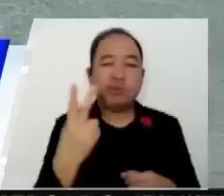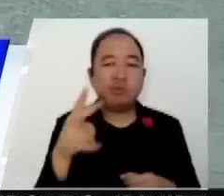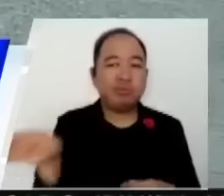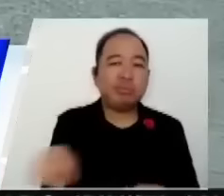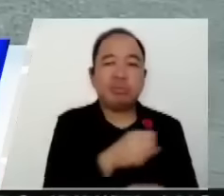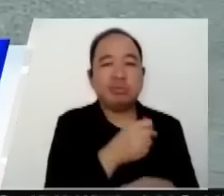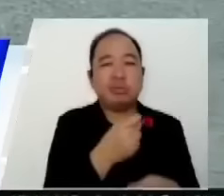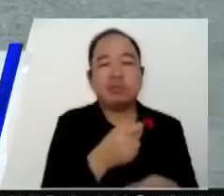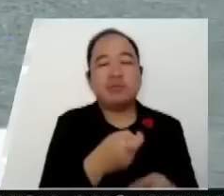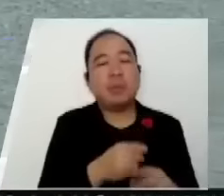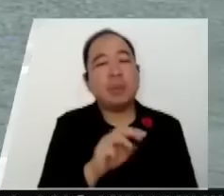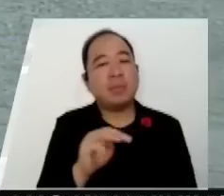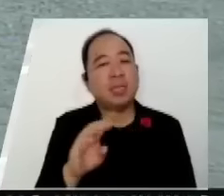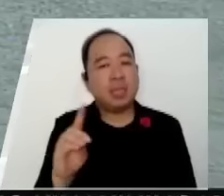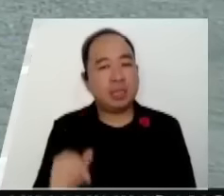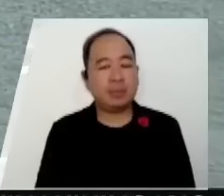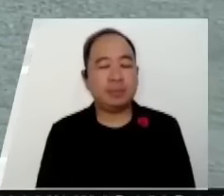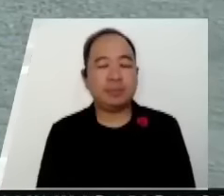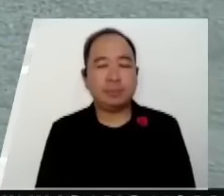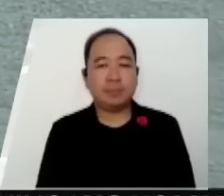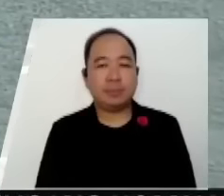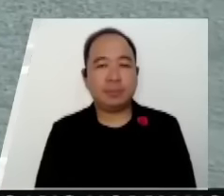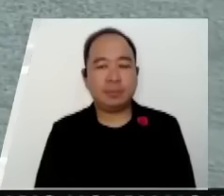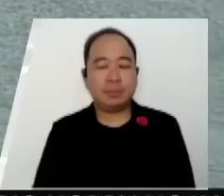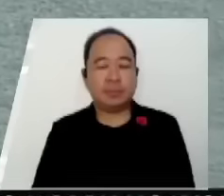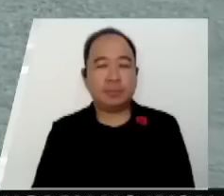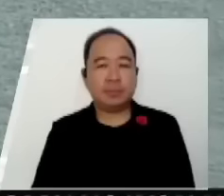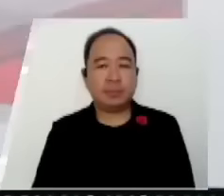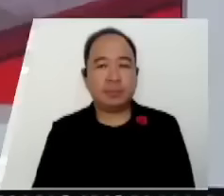GMA Integrated News, Ian Cruz nakatutok, 24 oras.